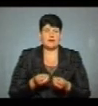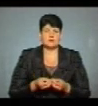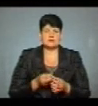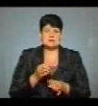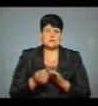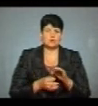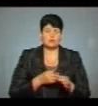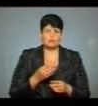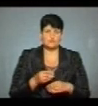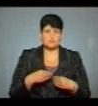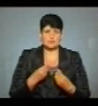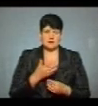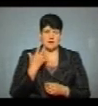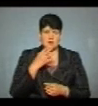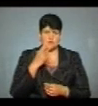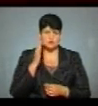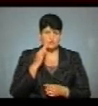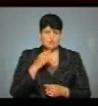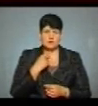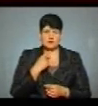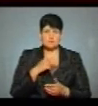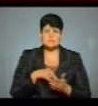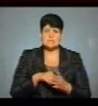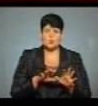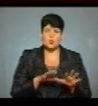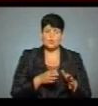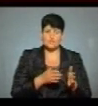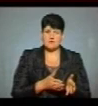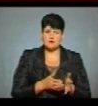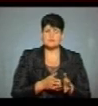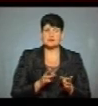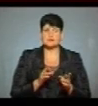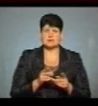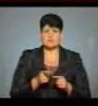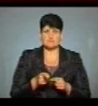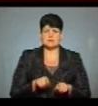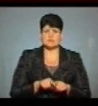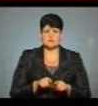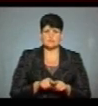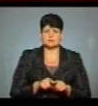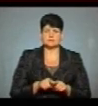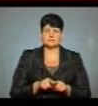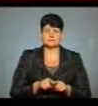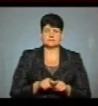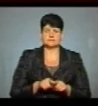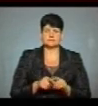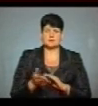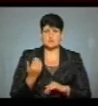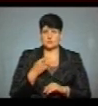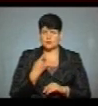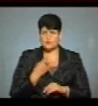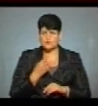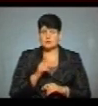цілодобове постачання гарячої води, як говорив міський голова, і як, власне, ви також попередньо говорили,